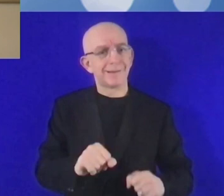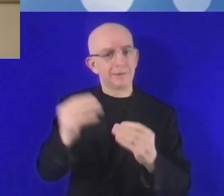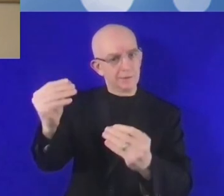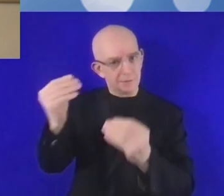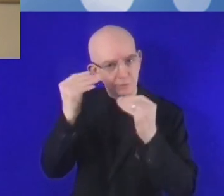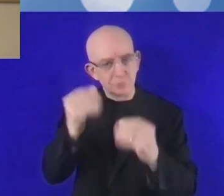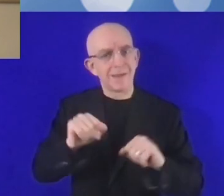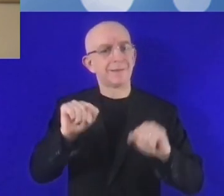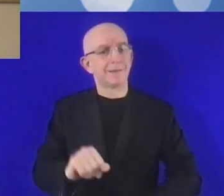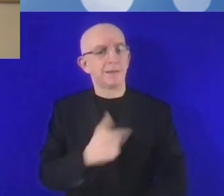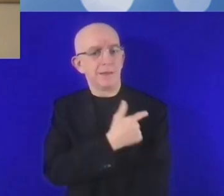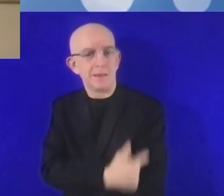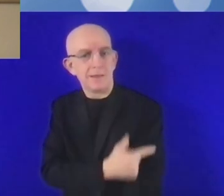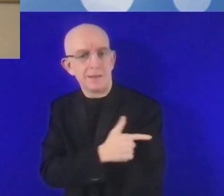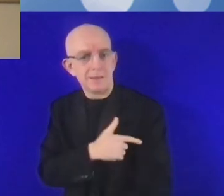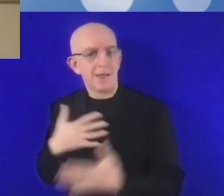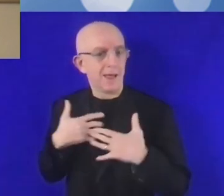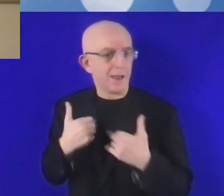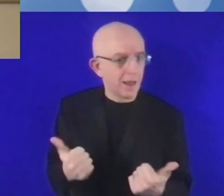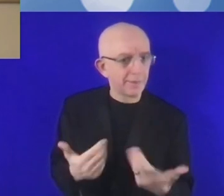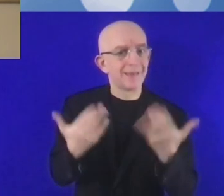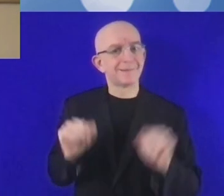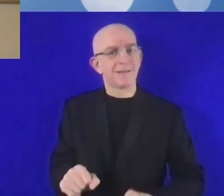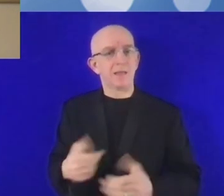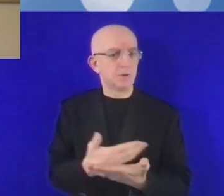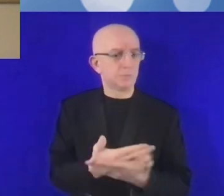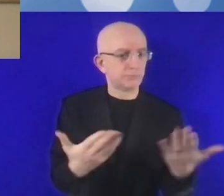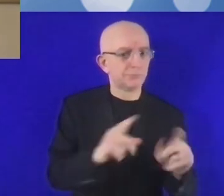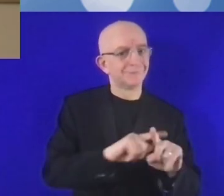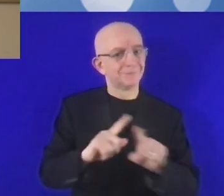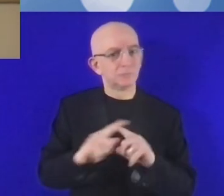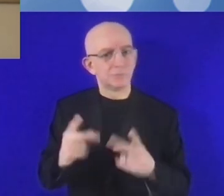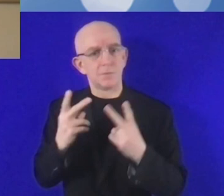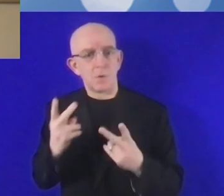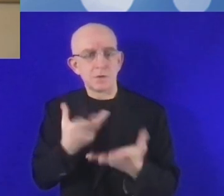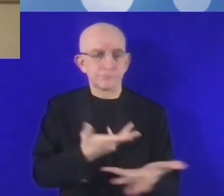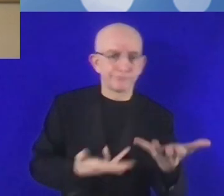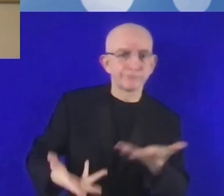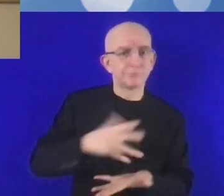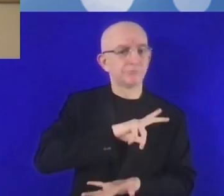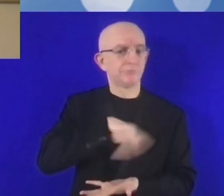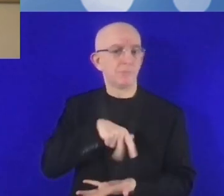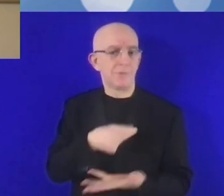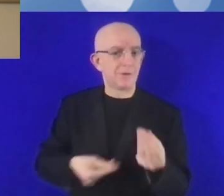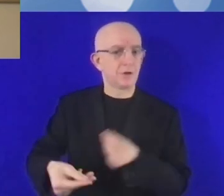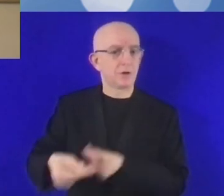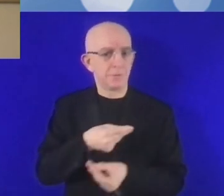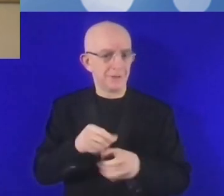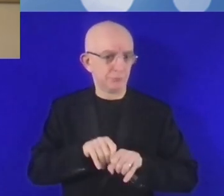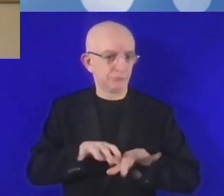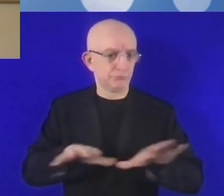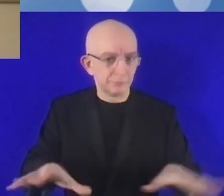интернет. Это не очень важно в контексте экономического и социального развития различных стран,